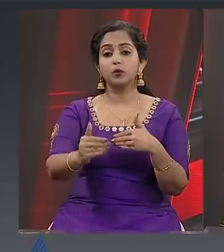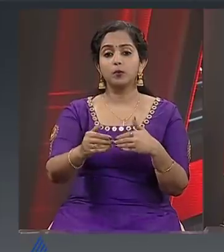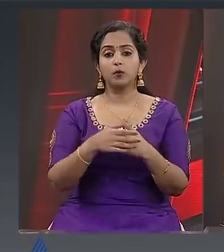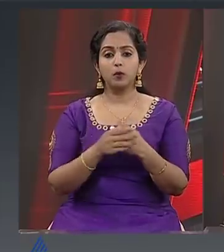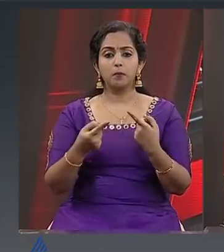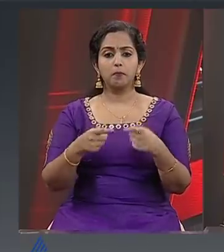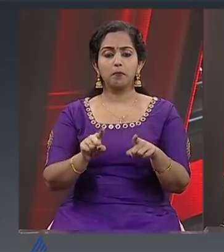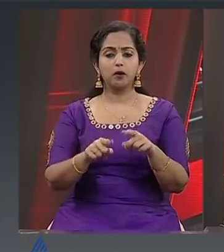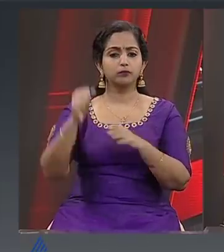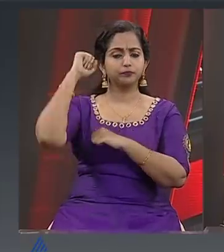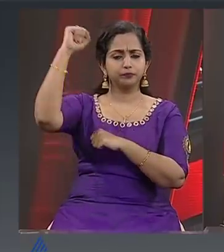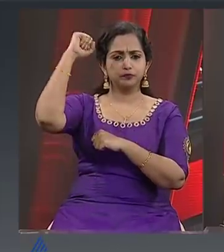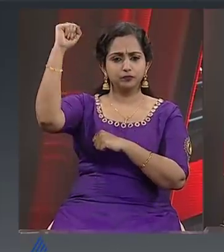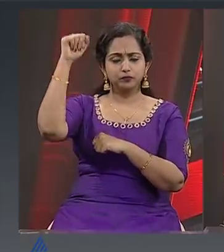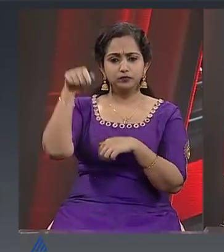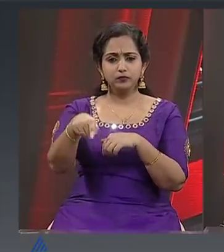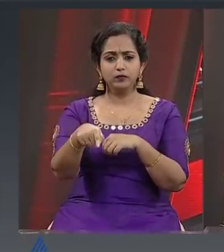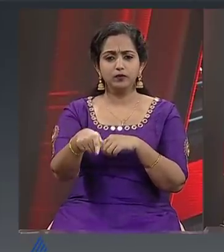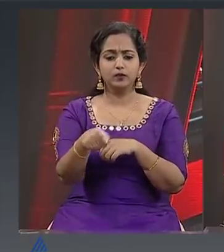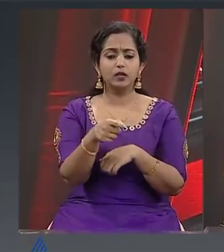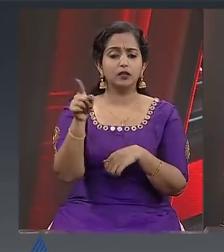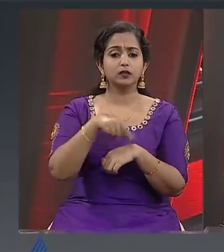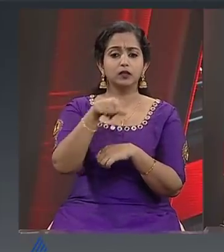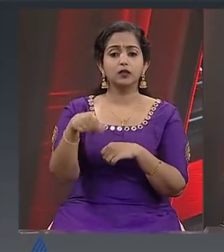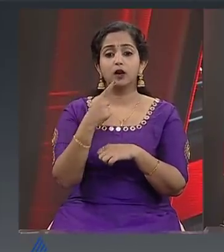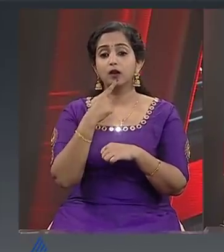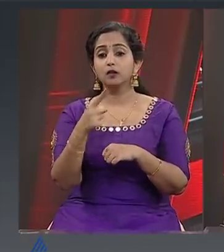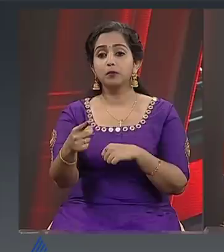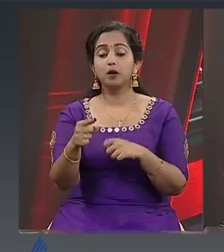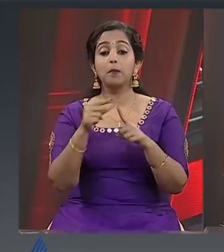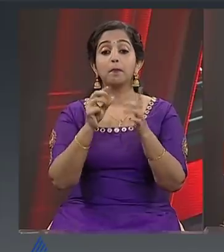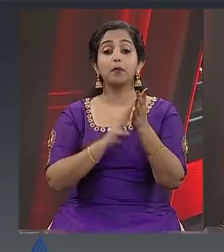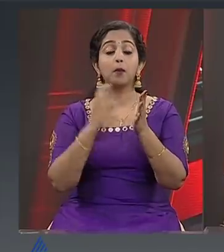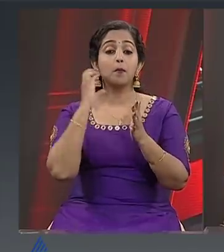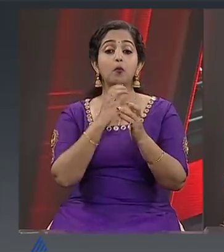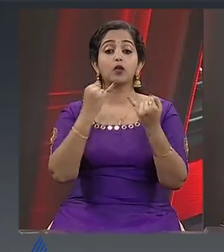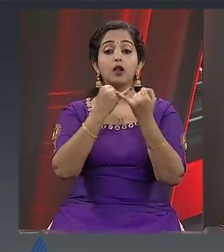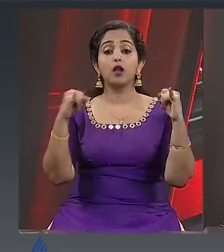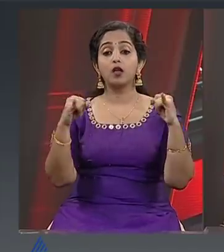പ്രതിഷേധിക്കുന്നവരെ സമരജീവികളെന്ന് വിളിക്കുന്ന മോദിയുടെ സ്വരമാണ് ഐസക്കിനെന്ന് പ്രതിപക്ഷം കുറ്റപ്പെടുത്തി.